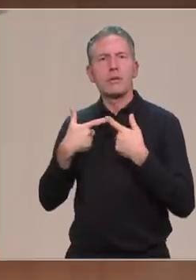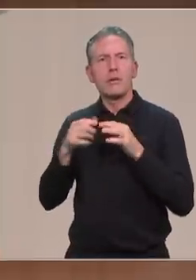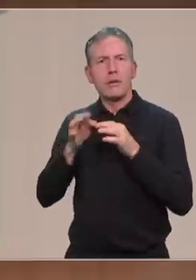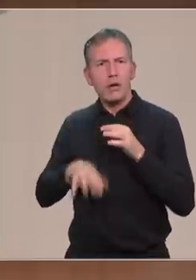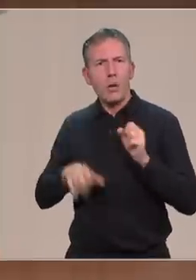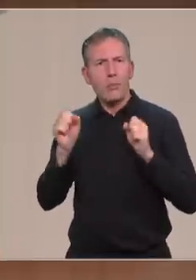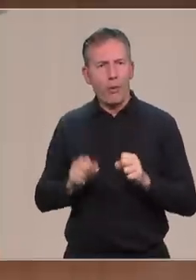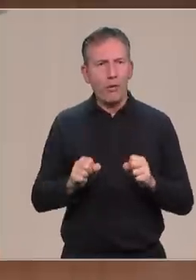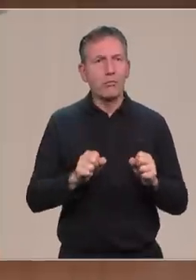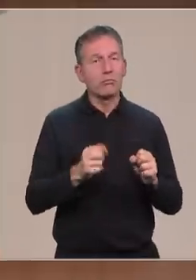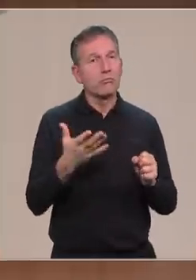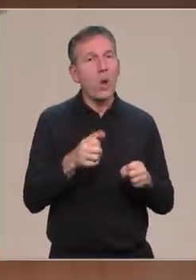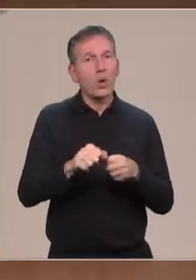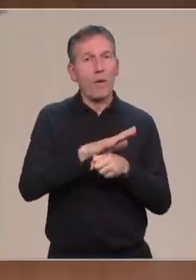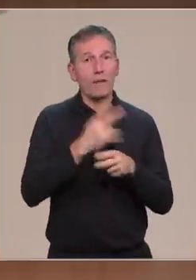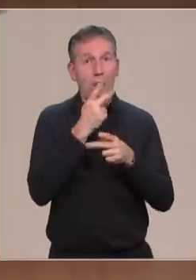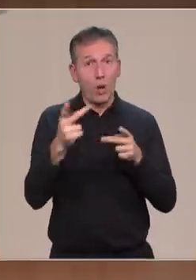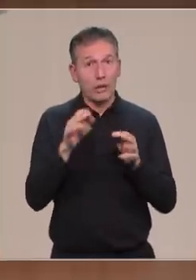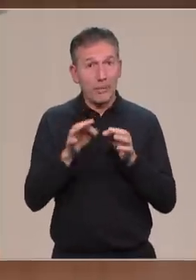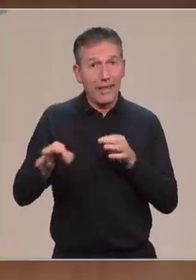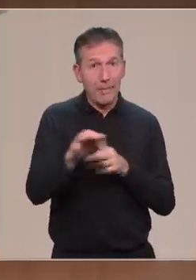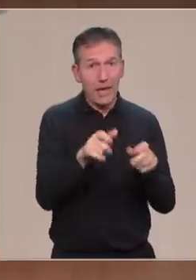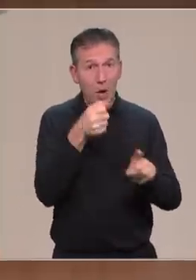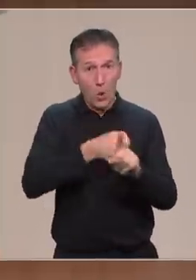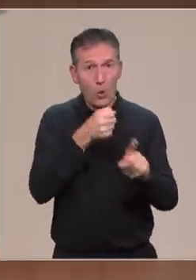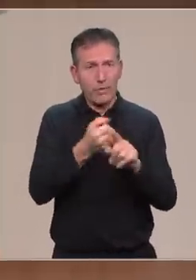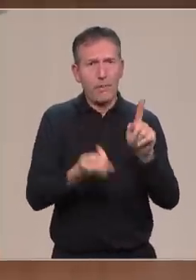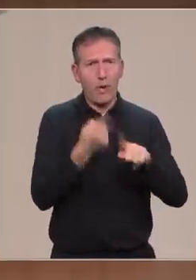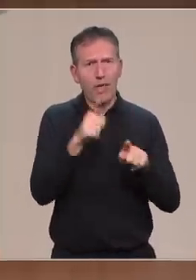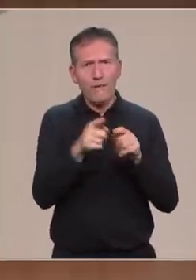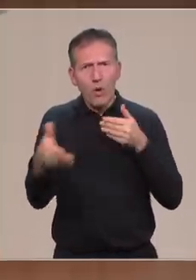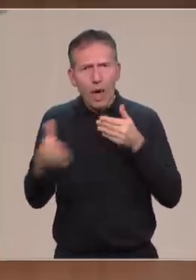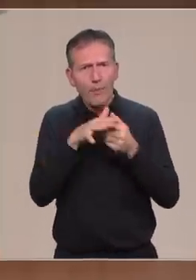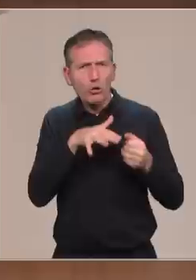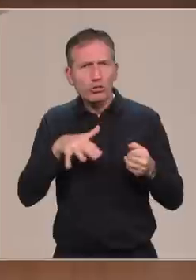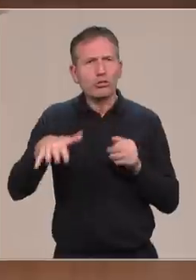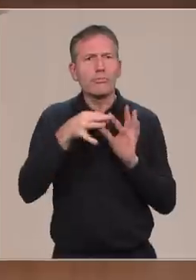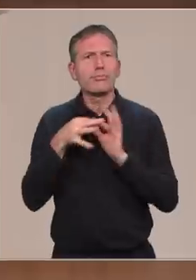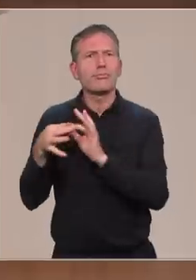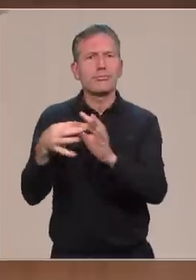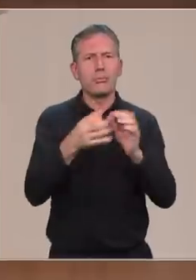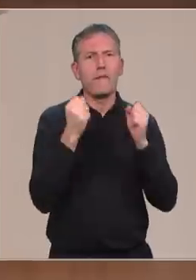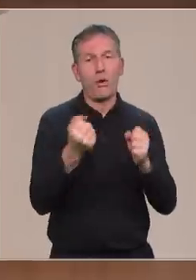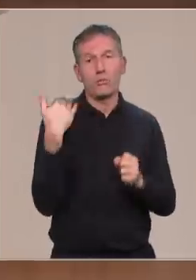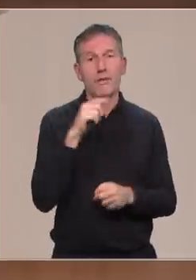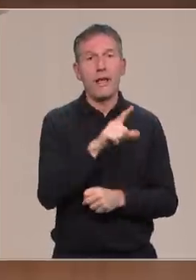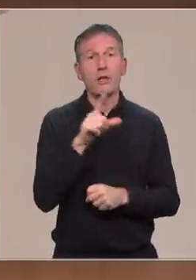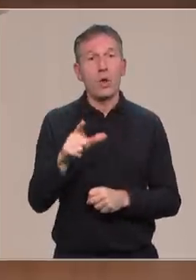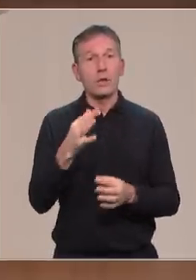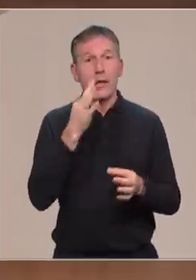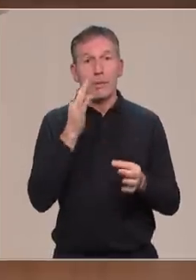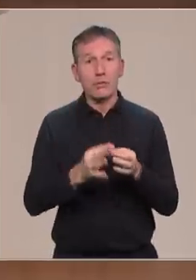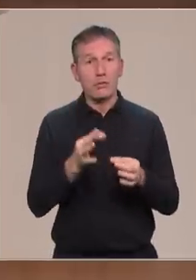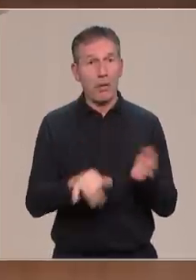que l'efficacité de la lutte contre les pandémies doit faire l'objet d'une approche concertée et multilatérale. Le 22 septembre dernier, la France s'est